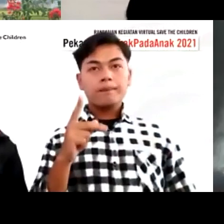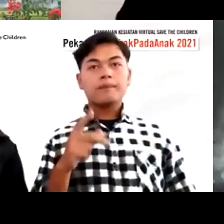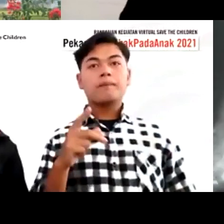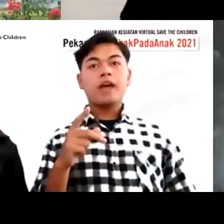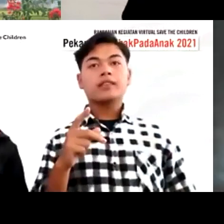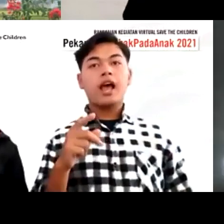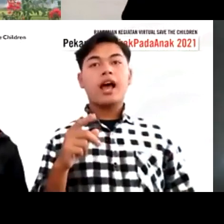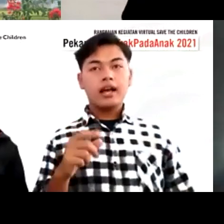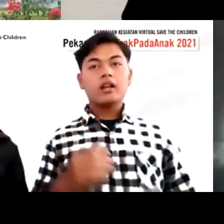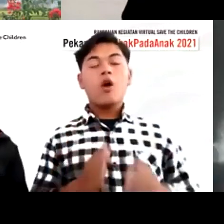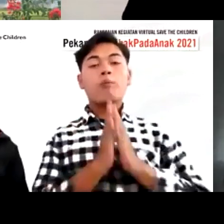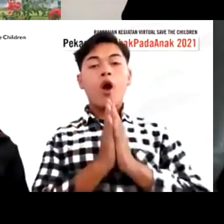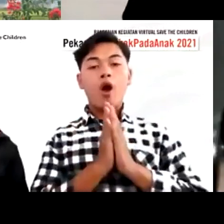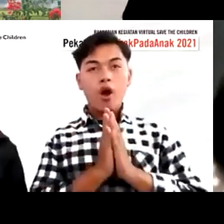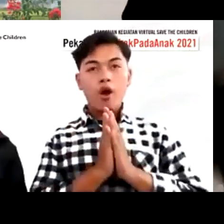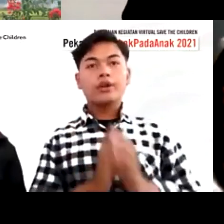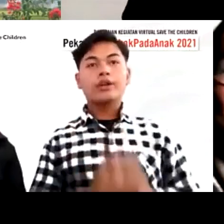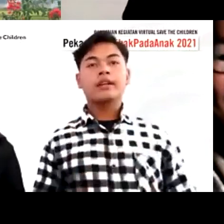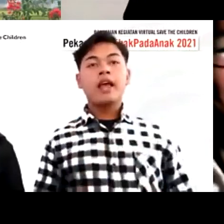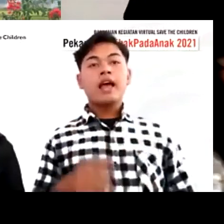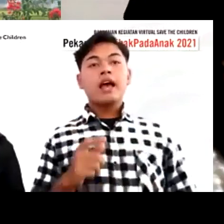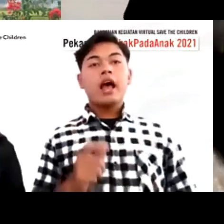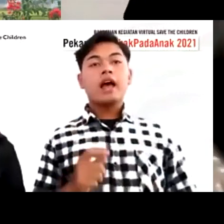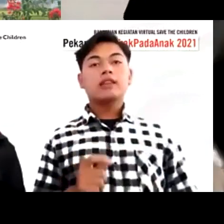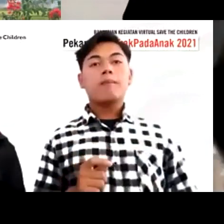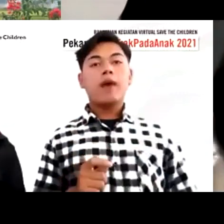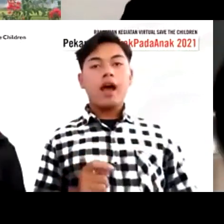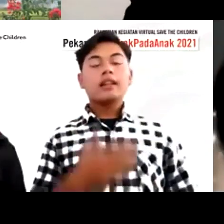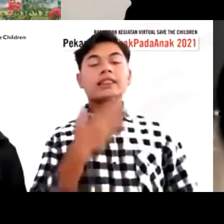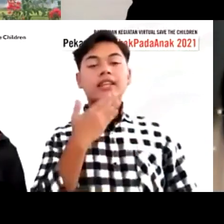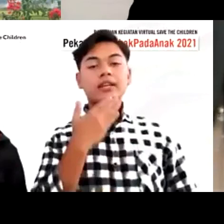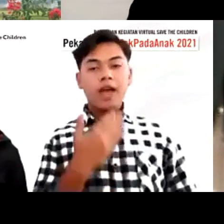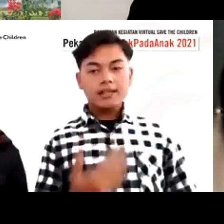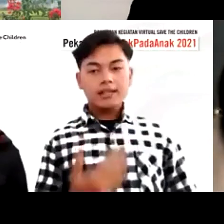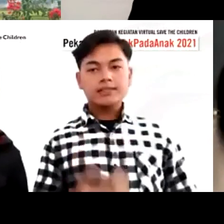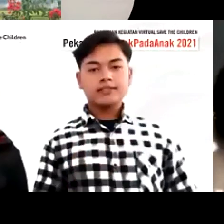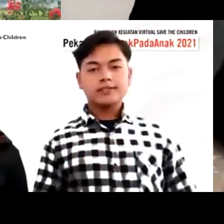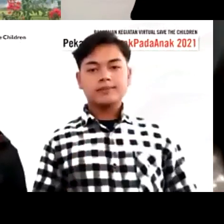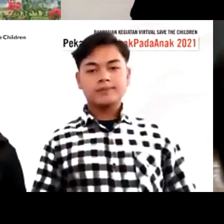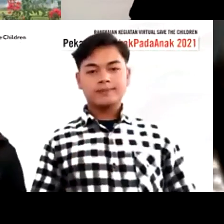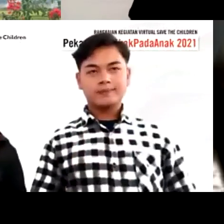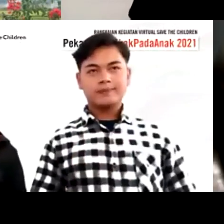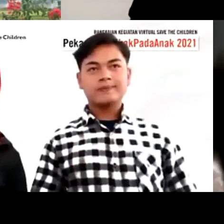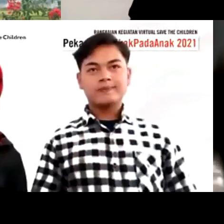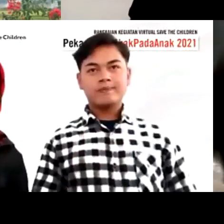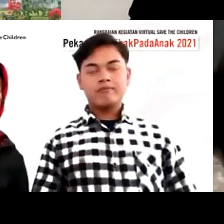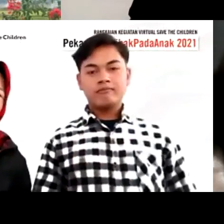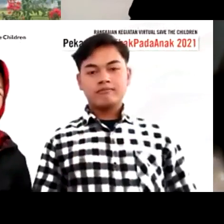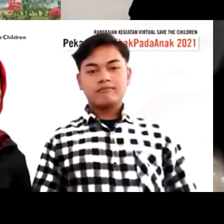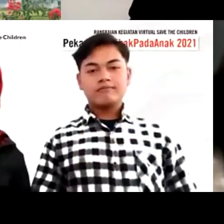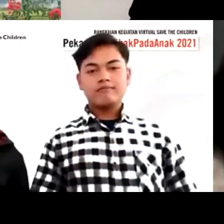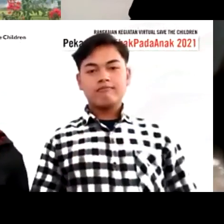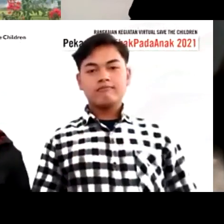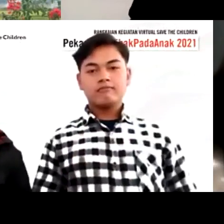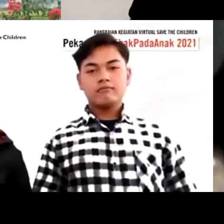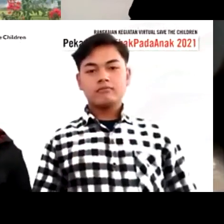anak kata pun dapat tidak. Pak,